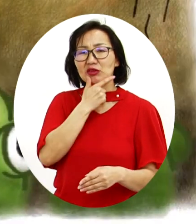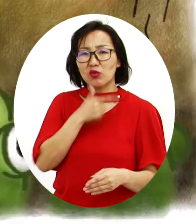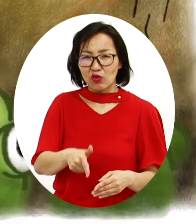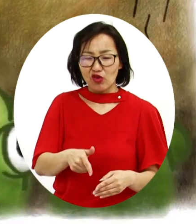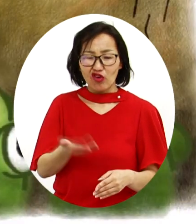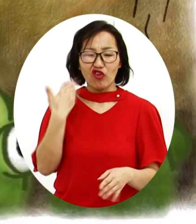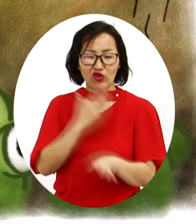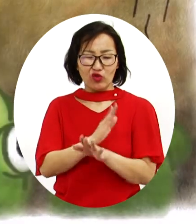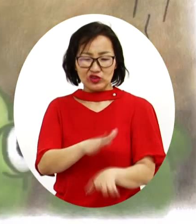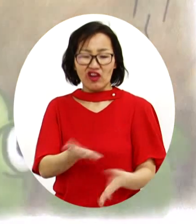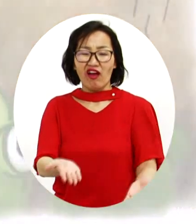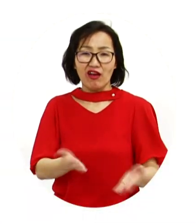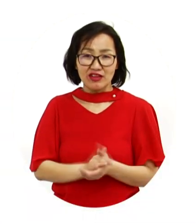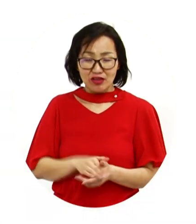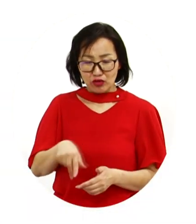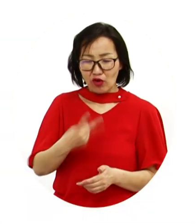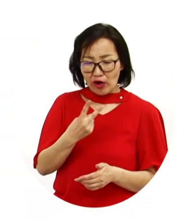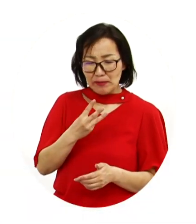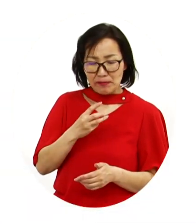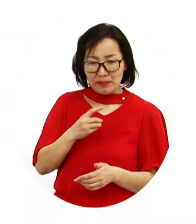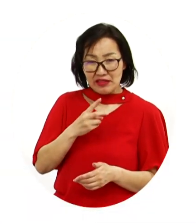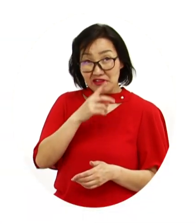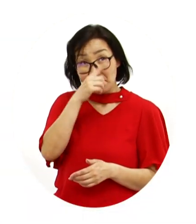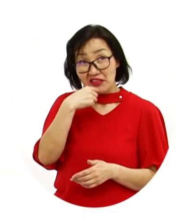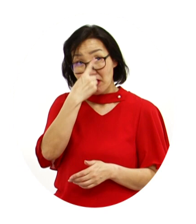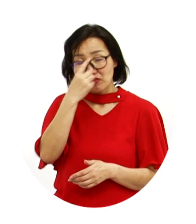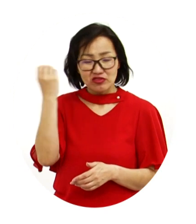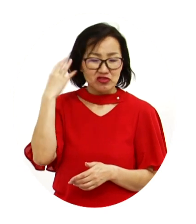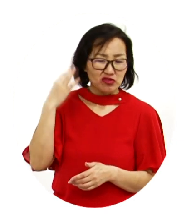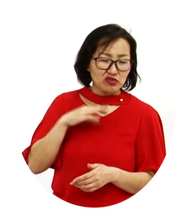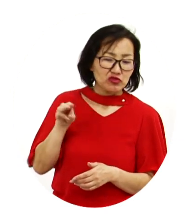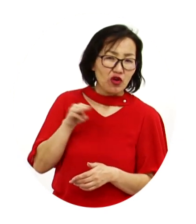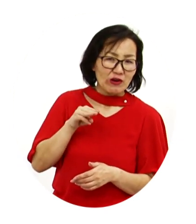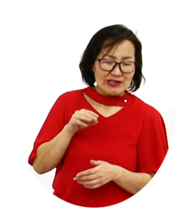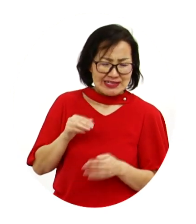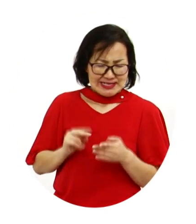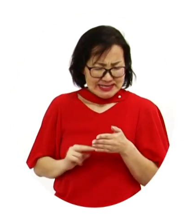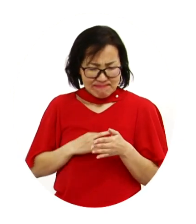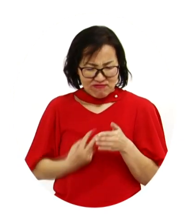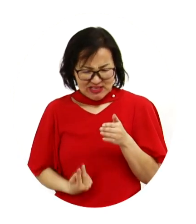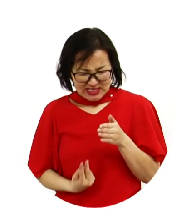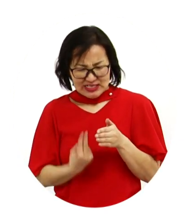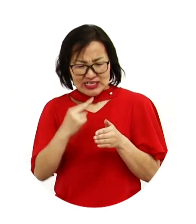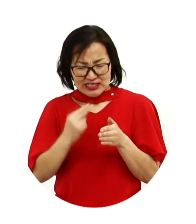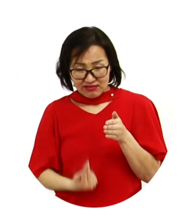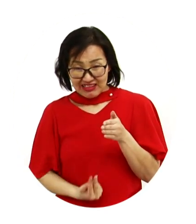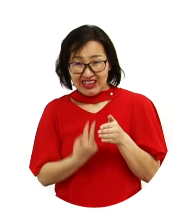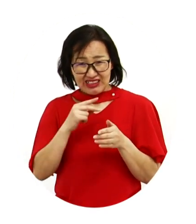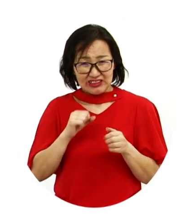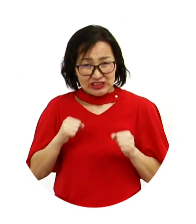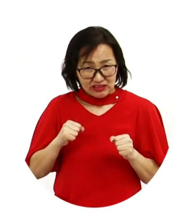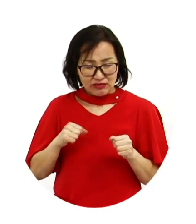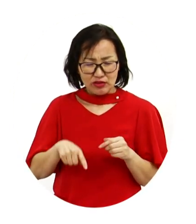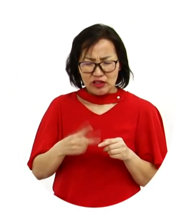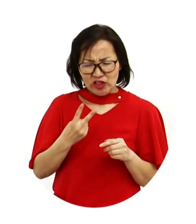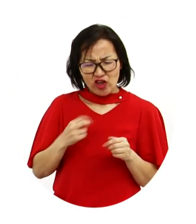өнгөрчтэй гэж хэж байв. Гэсэн ч нөгөө хоёр мэлхий тэдний хэлснийг тоолгүй гарах гэж оролцоор байлаа.